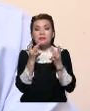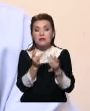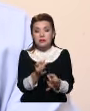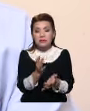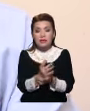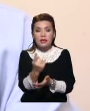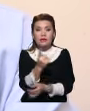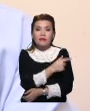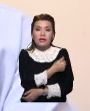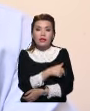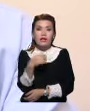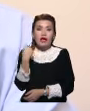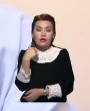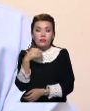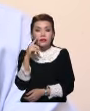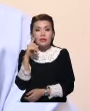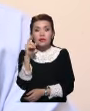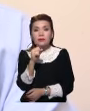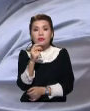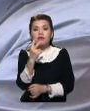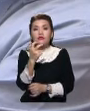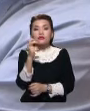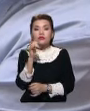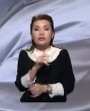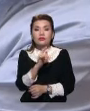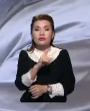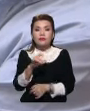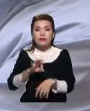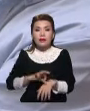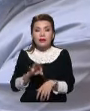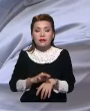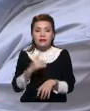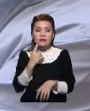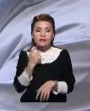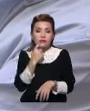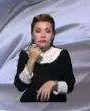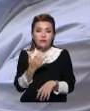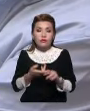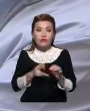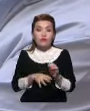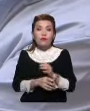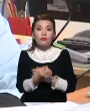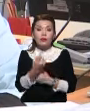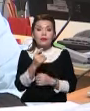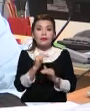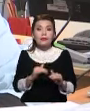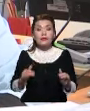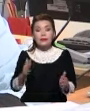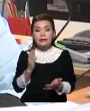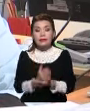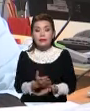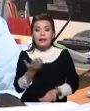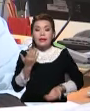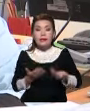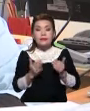одной поликлинике Актобе наблюдается свыше 300 таких пациентов. Сахарный диабет стали чаще выявлять и у детей. Если дети у